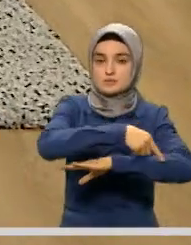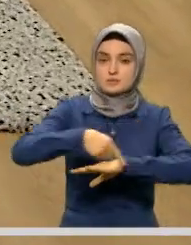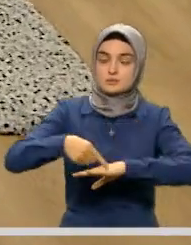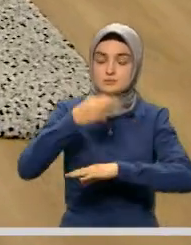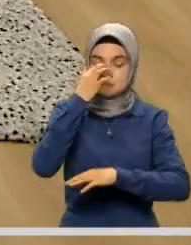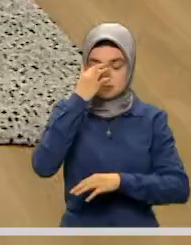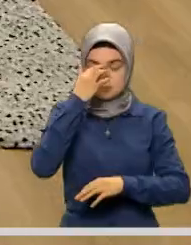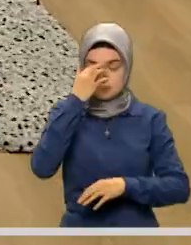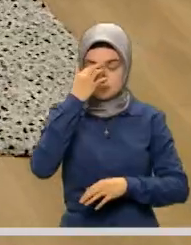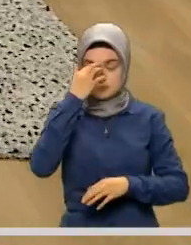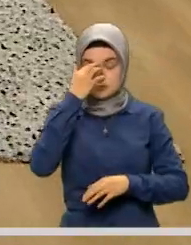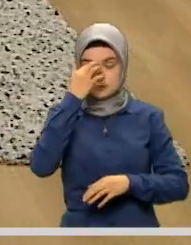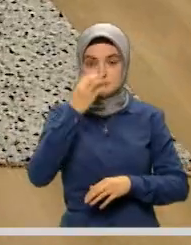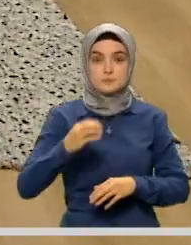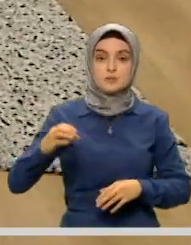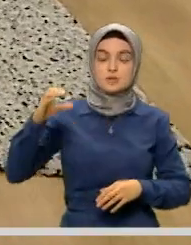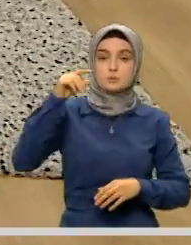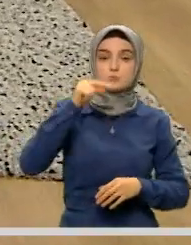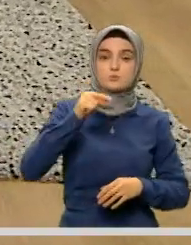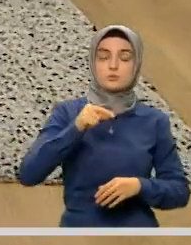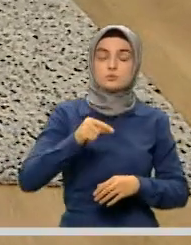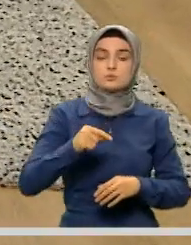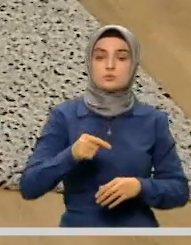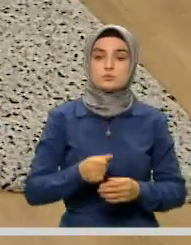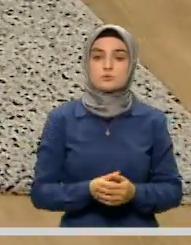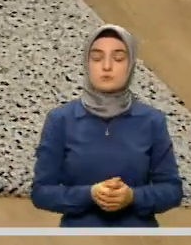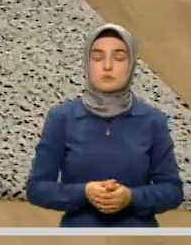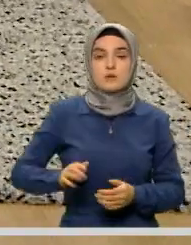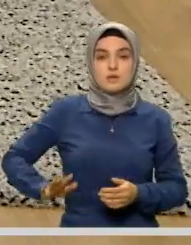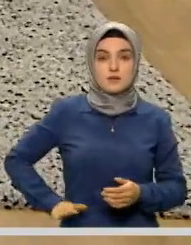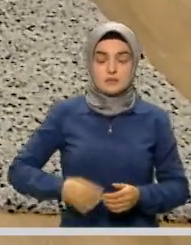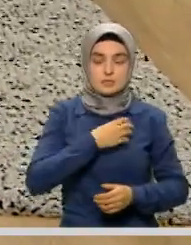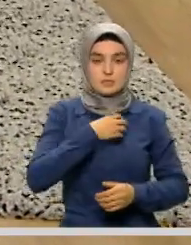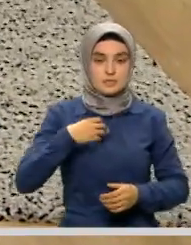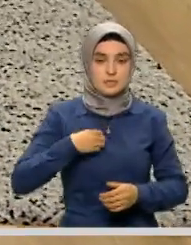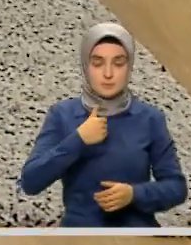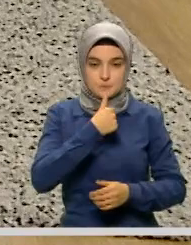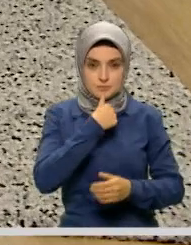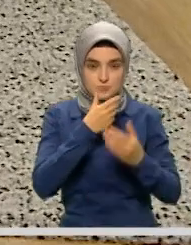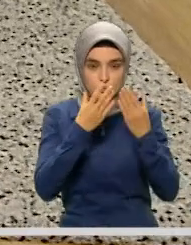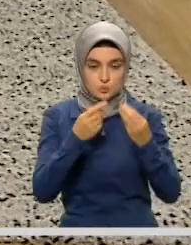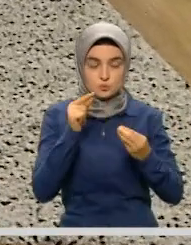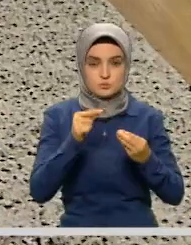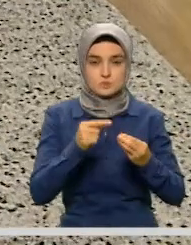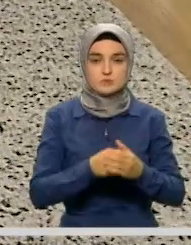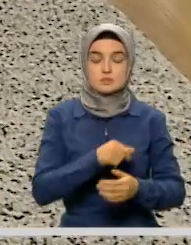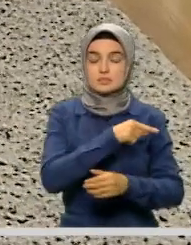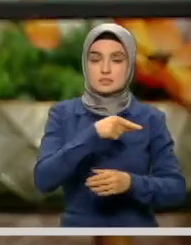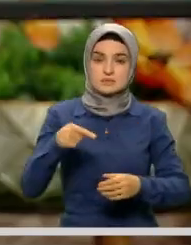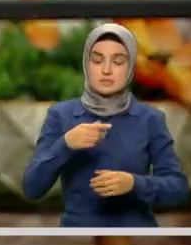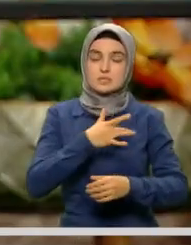İslam'ın hani burada evlat, anne, baba arasındaki ilişkinin temel çizginin aslında iman olduğunu da